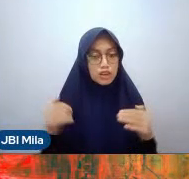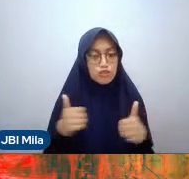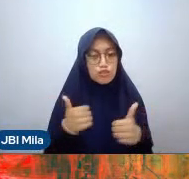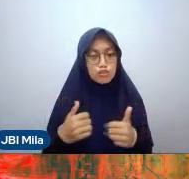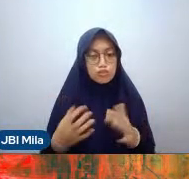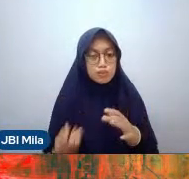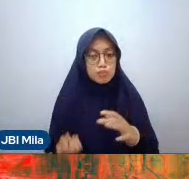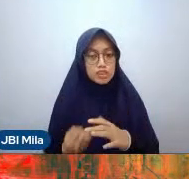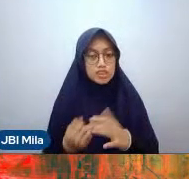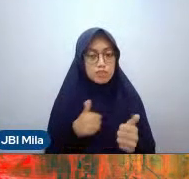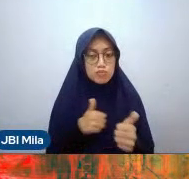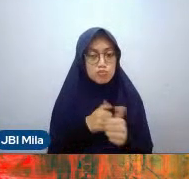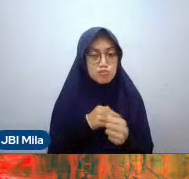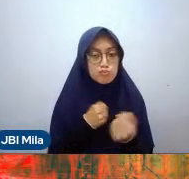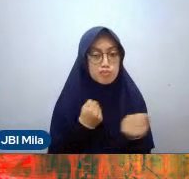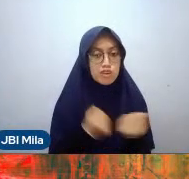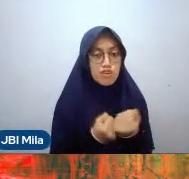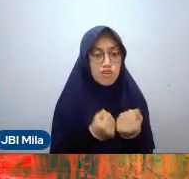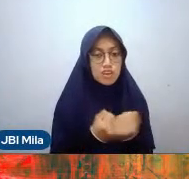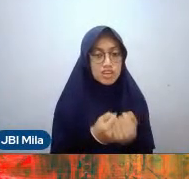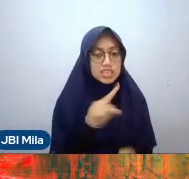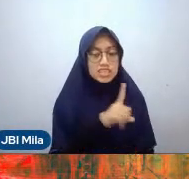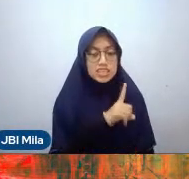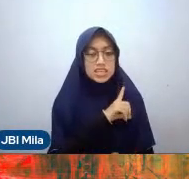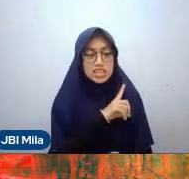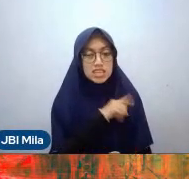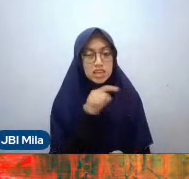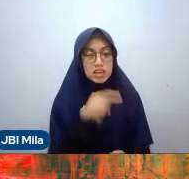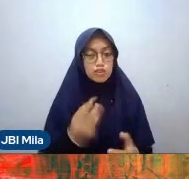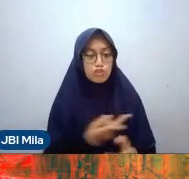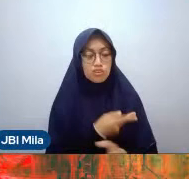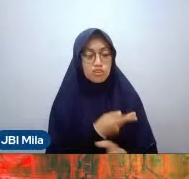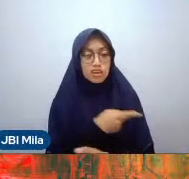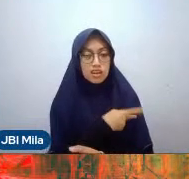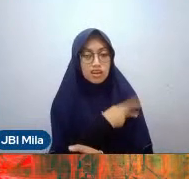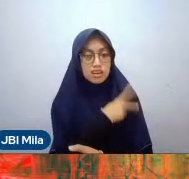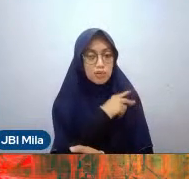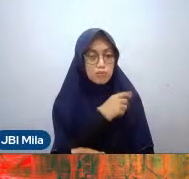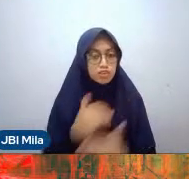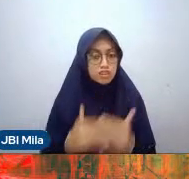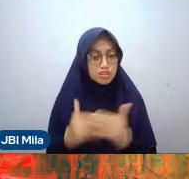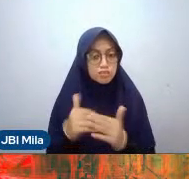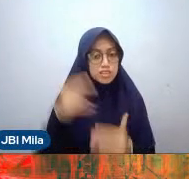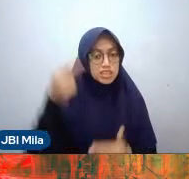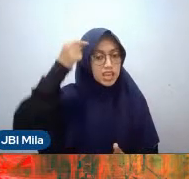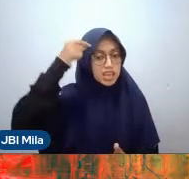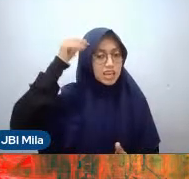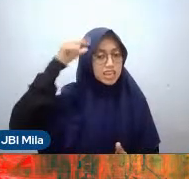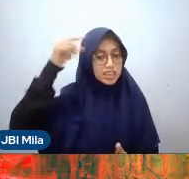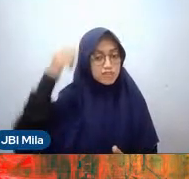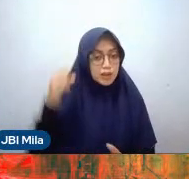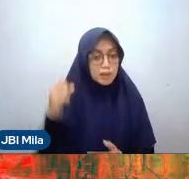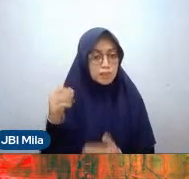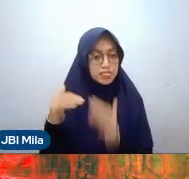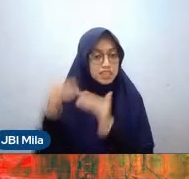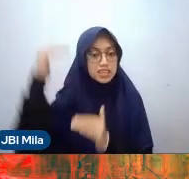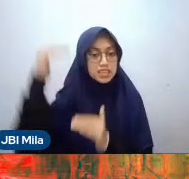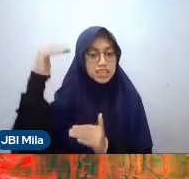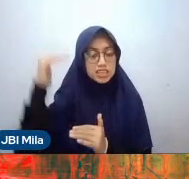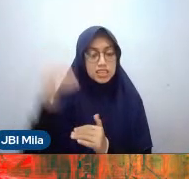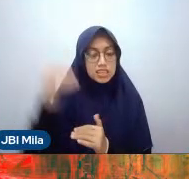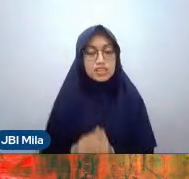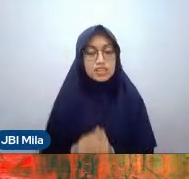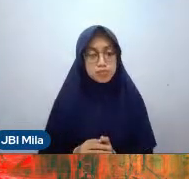memotivasi dirinya agar lebih kreatif dan bisa mencapai tujuan hidupnya. Jadi dengan demikian anak akan bisa